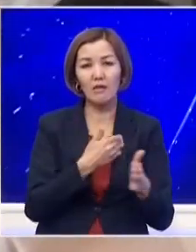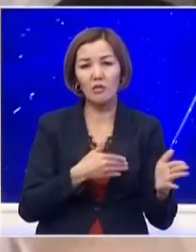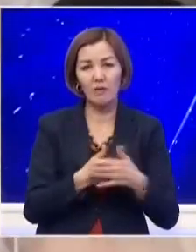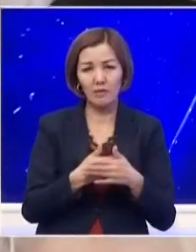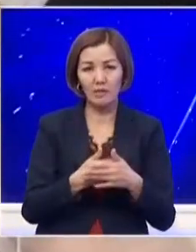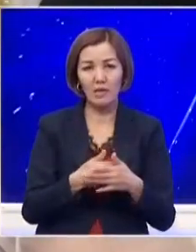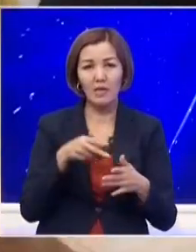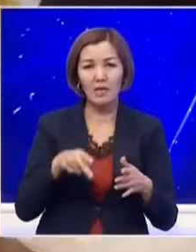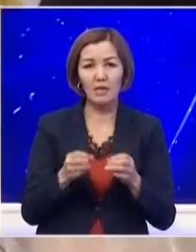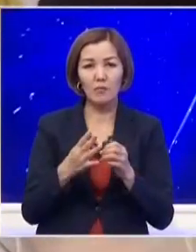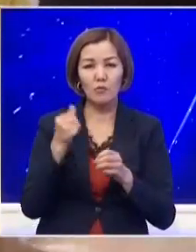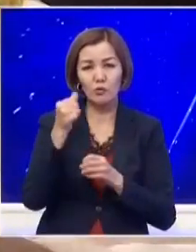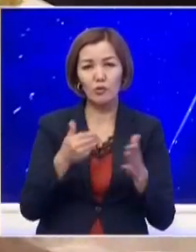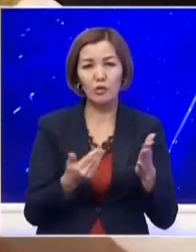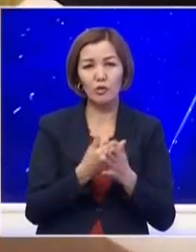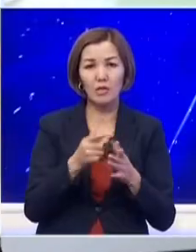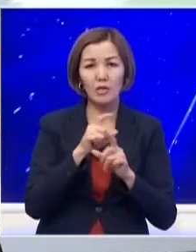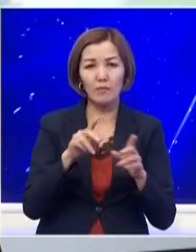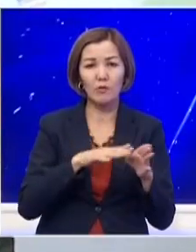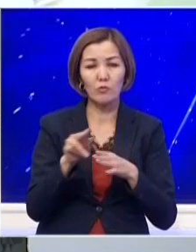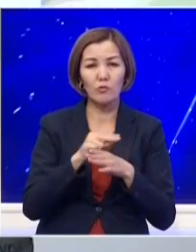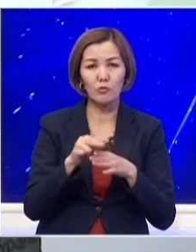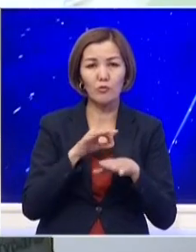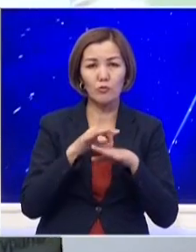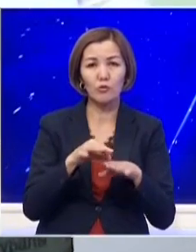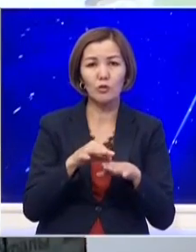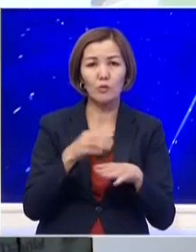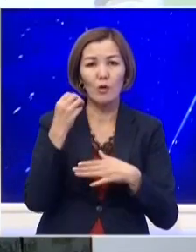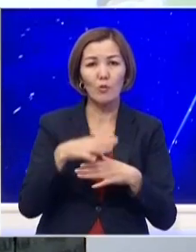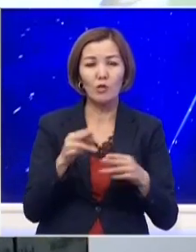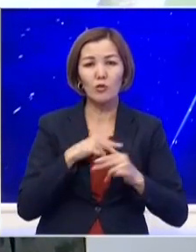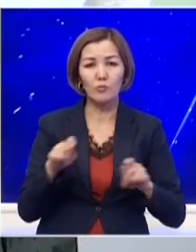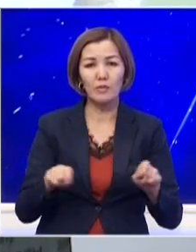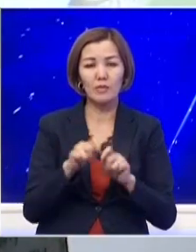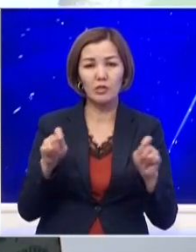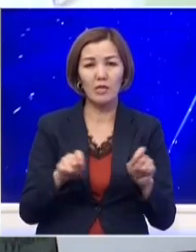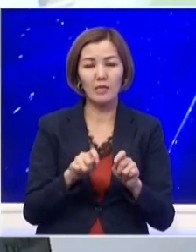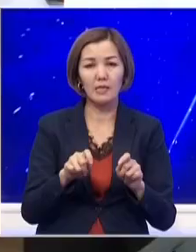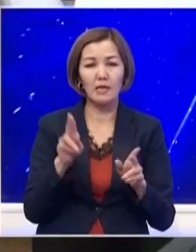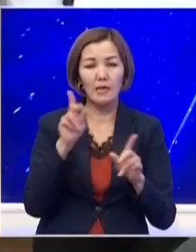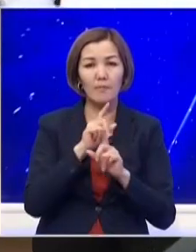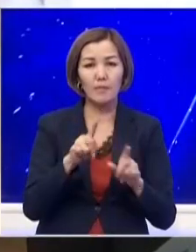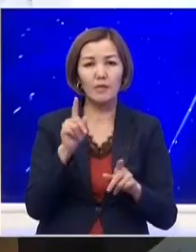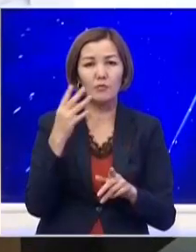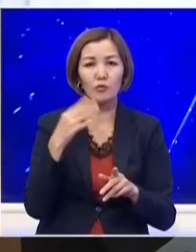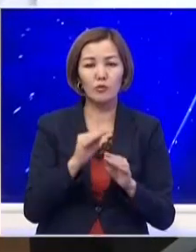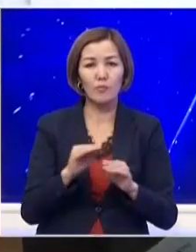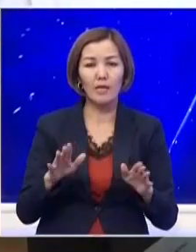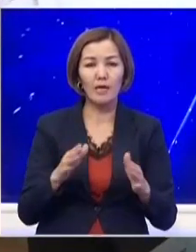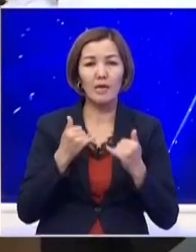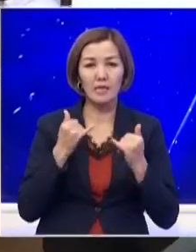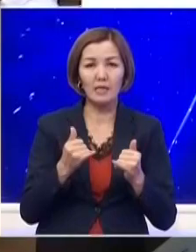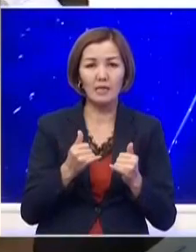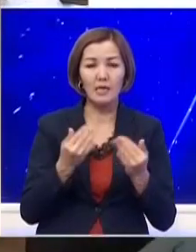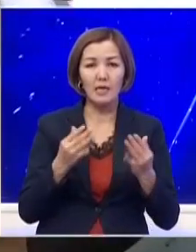қалыпты. 2013 жылы ғимаратына күрделі жөндеу ісі жүргізіліп, орталық жұмысы жанданды. Мектеп 140 балаға